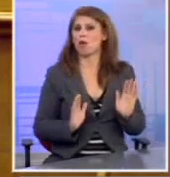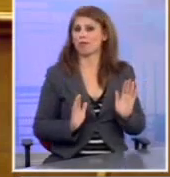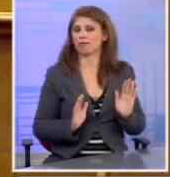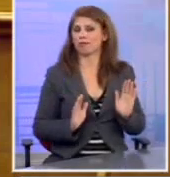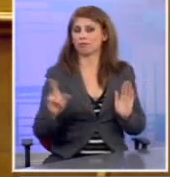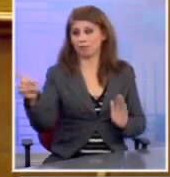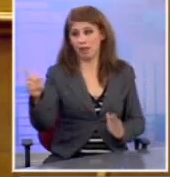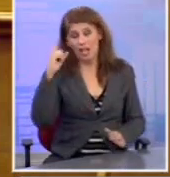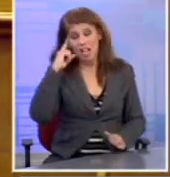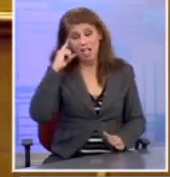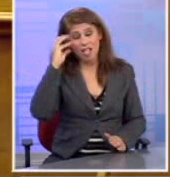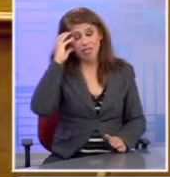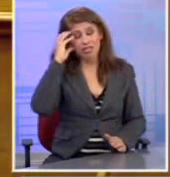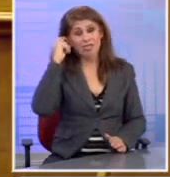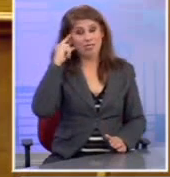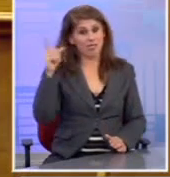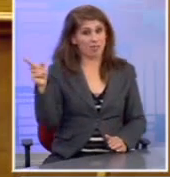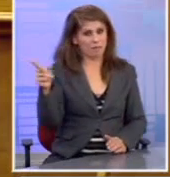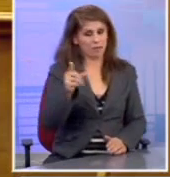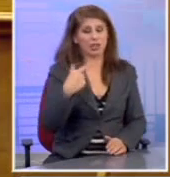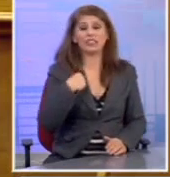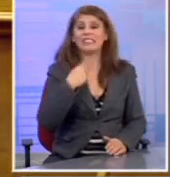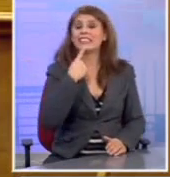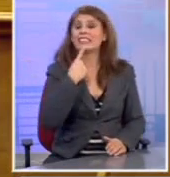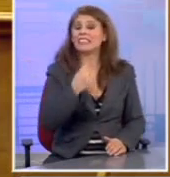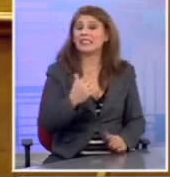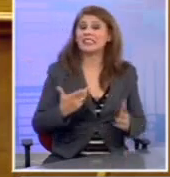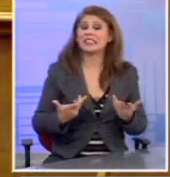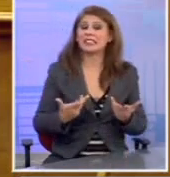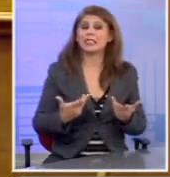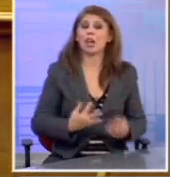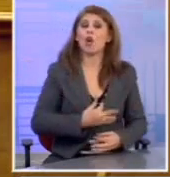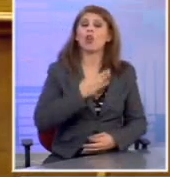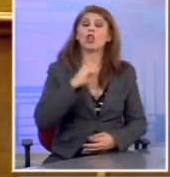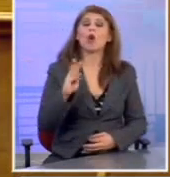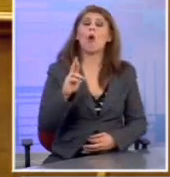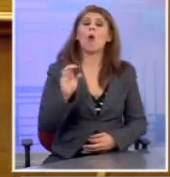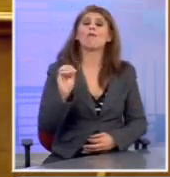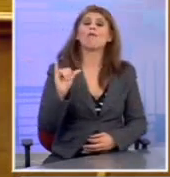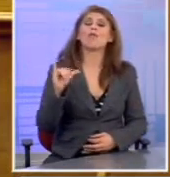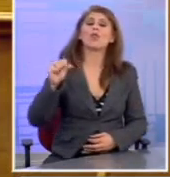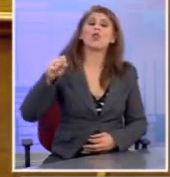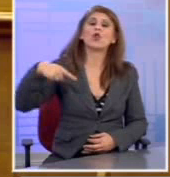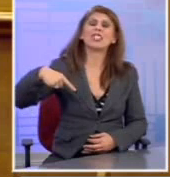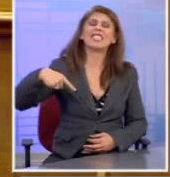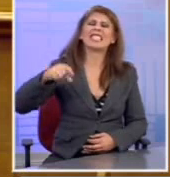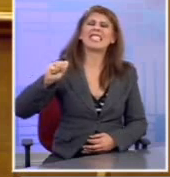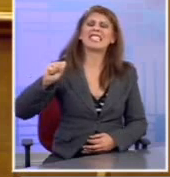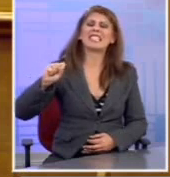Θα σας θυμίσω τι δήλωνε ο κύριος Βρούτσης